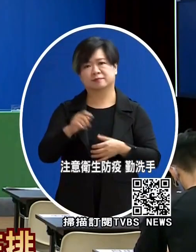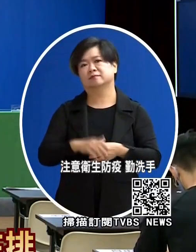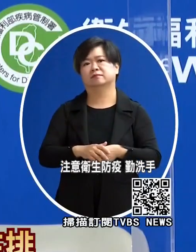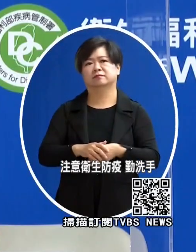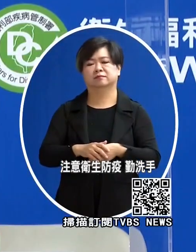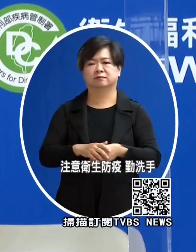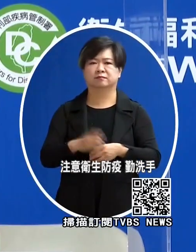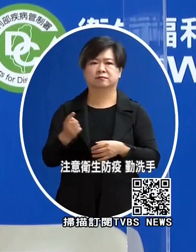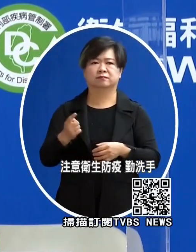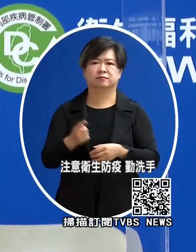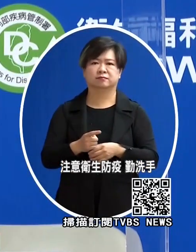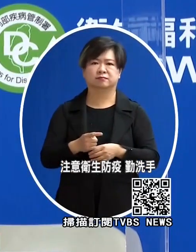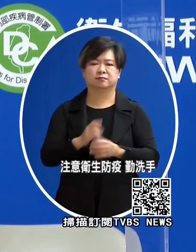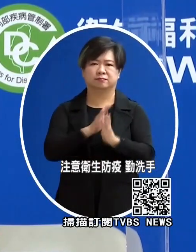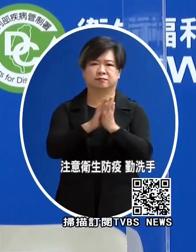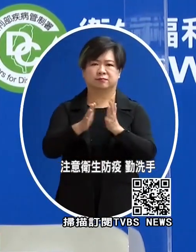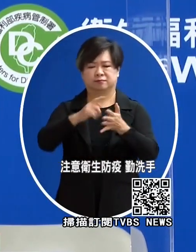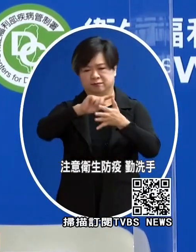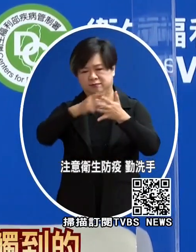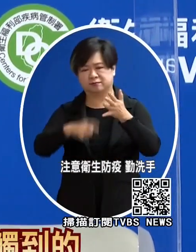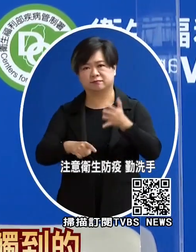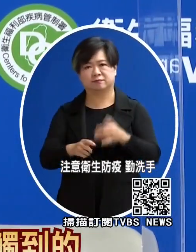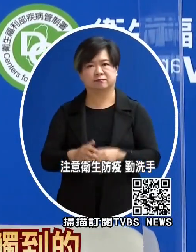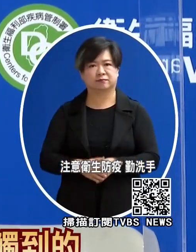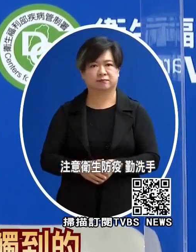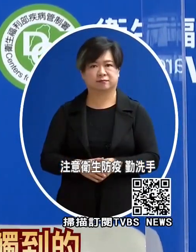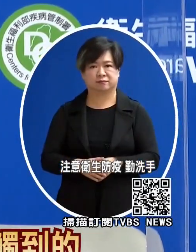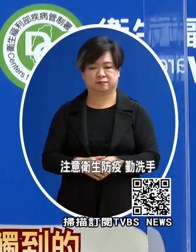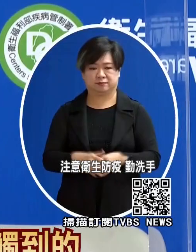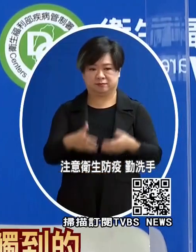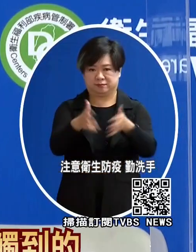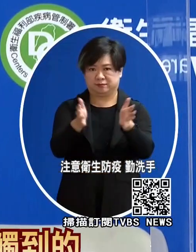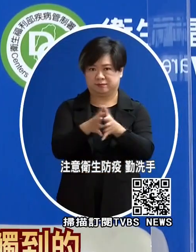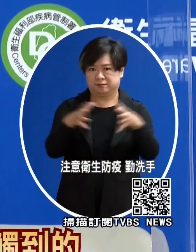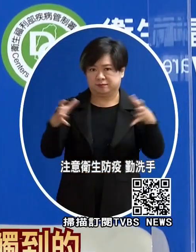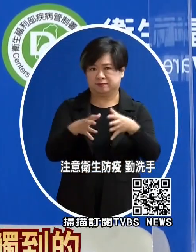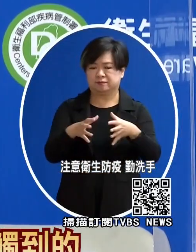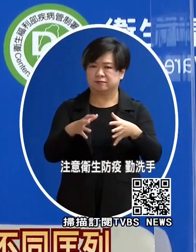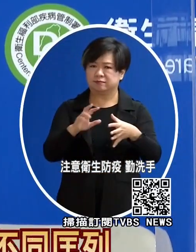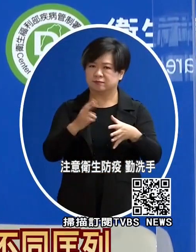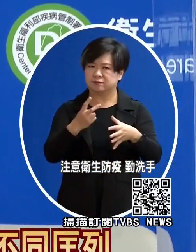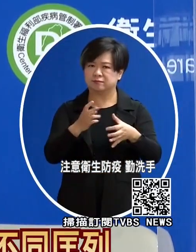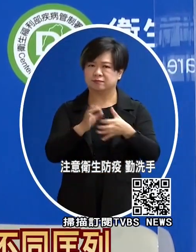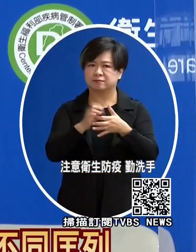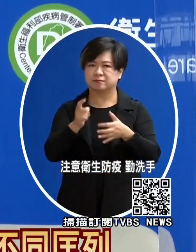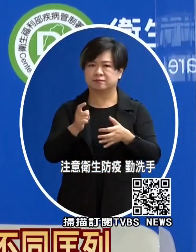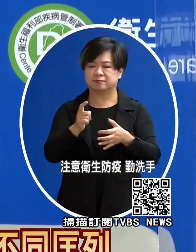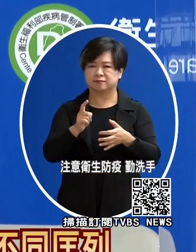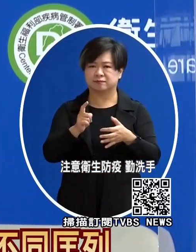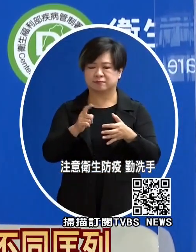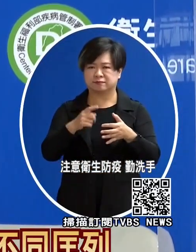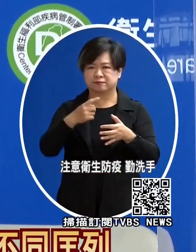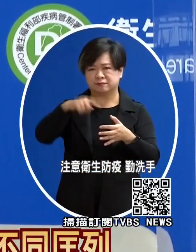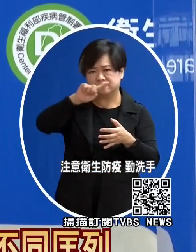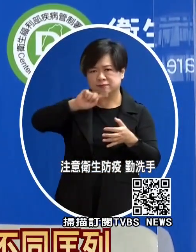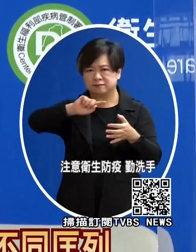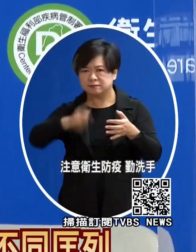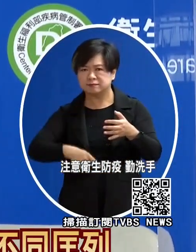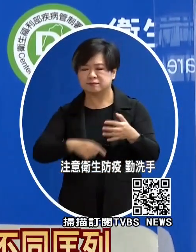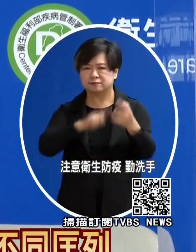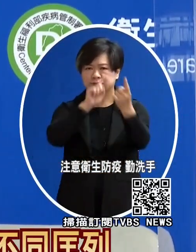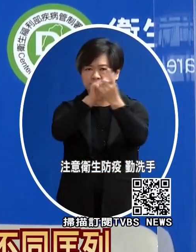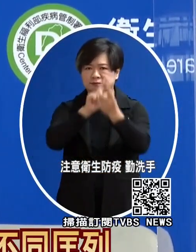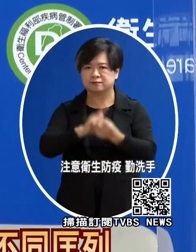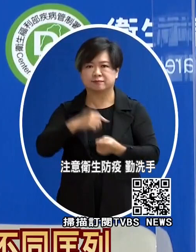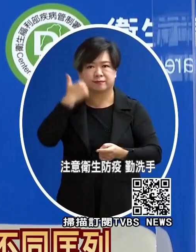排嘛，那基本上我们在赛还要同组的或同组前后有可能有接触到的，那依据他接触的